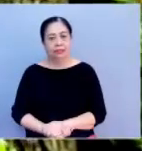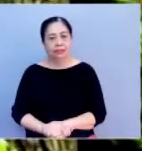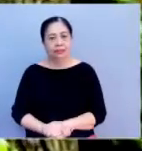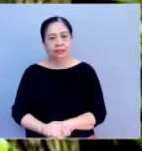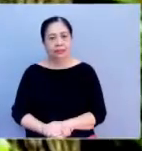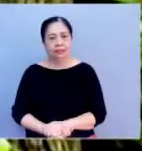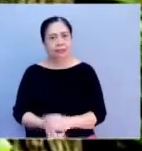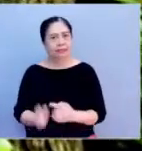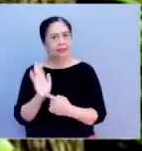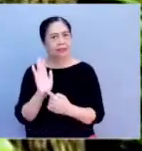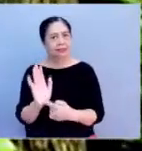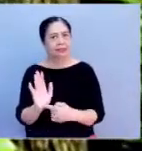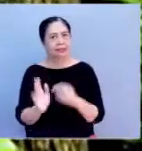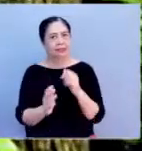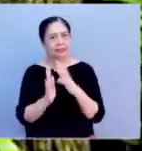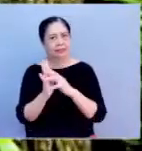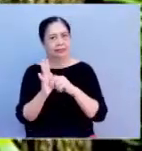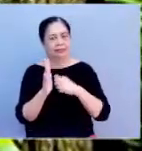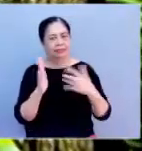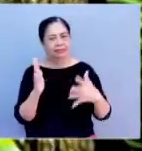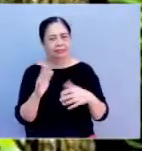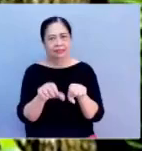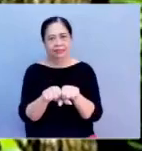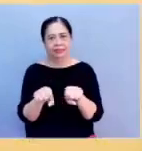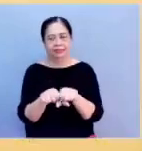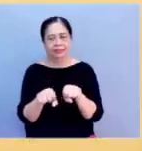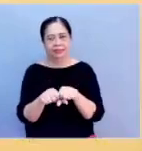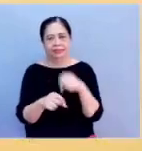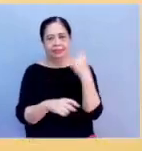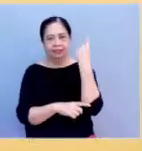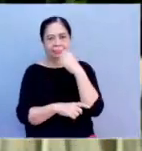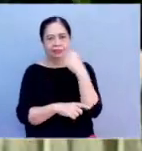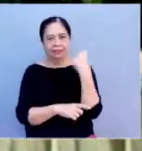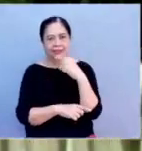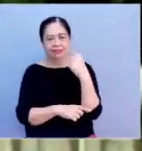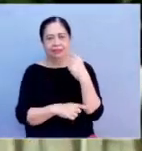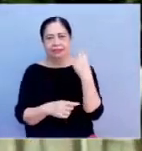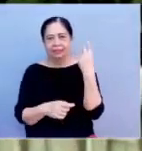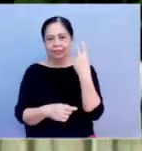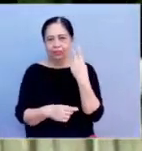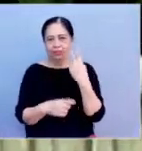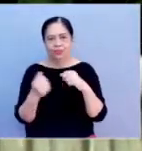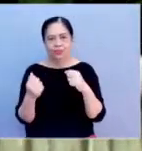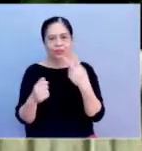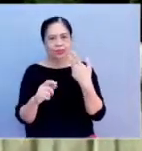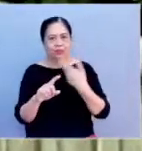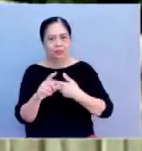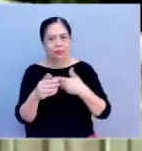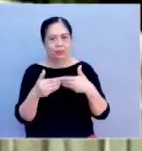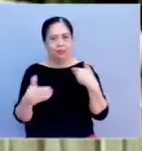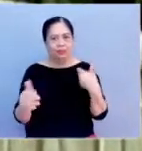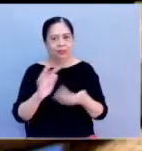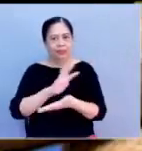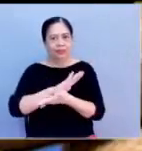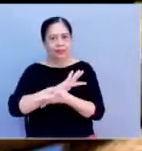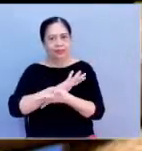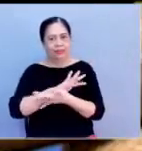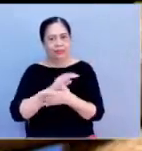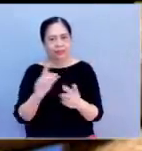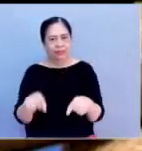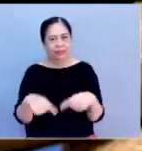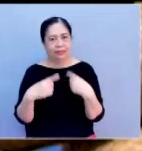bida ang abakas sa mga sapatos ni Zedric Zaragoza. Sinimulan niya ito ilang buwan bago ang pandemya. Ever since